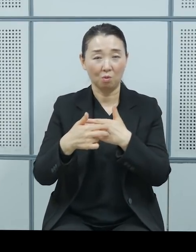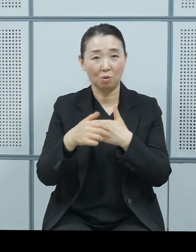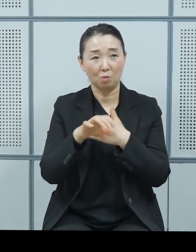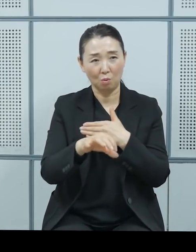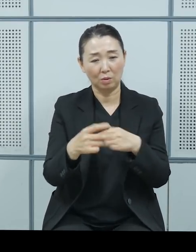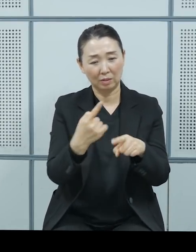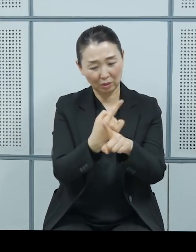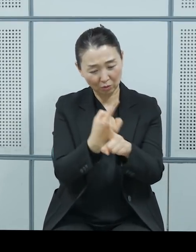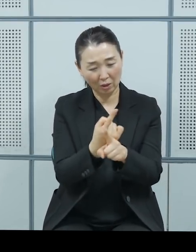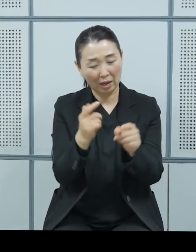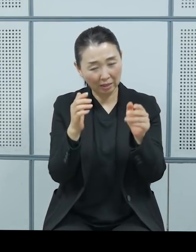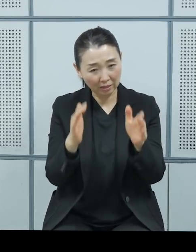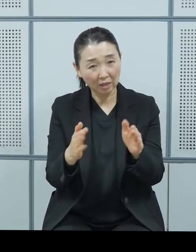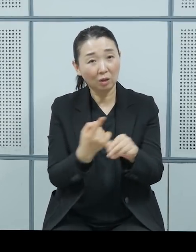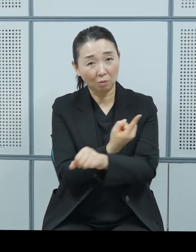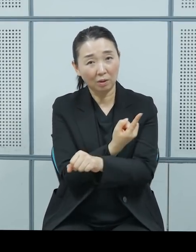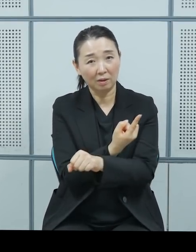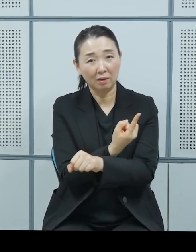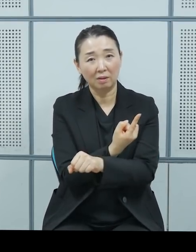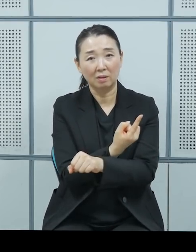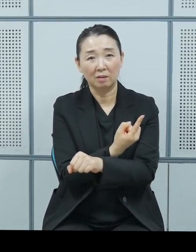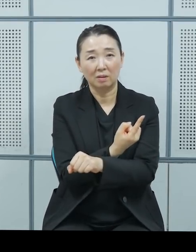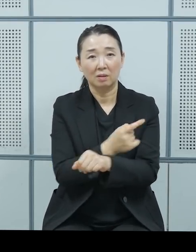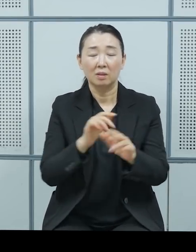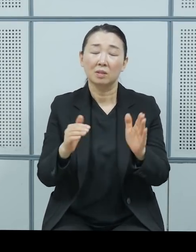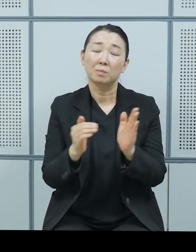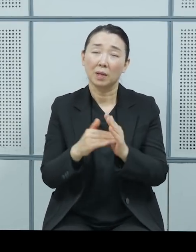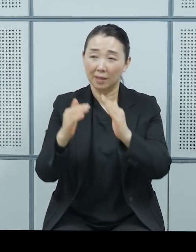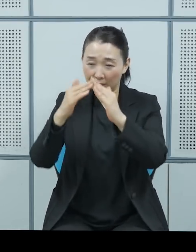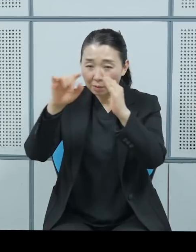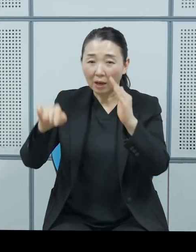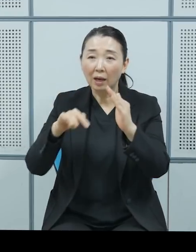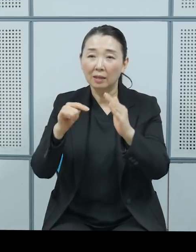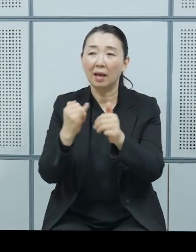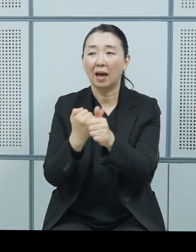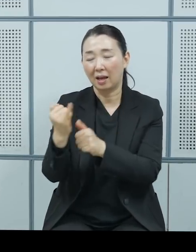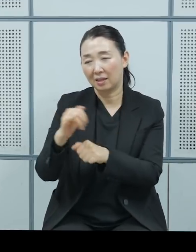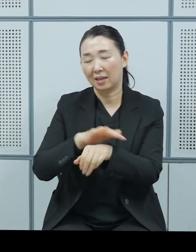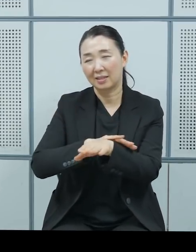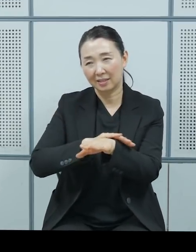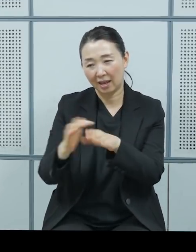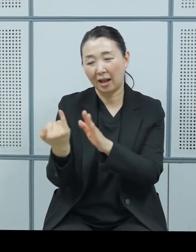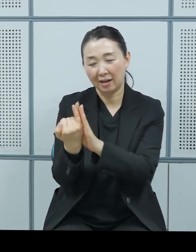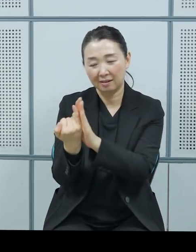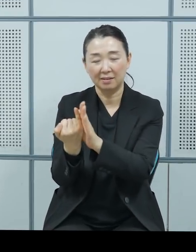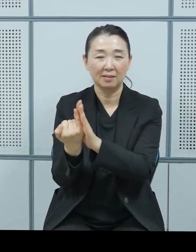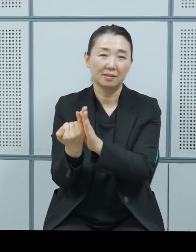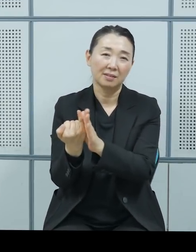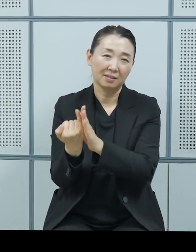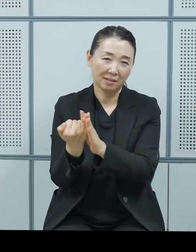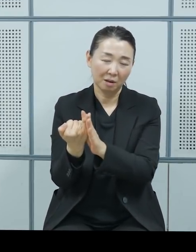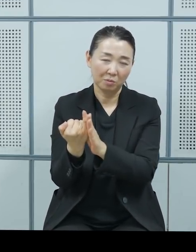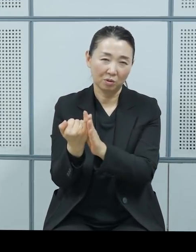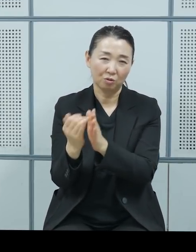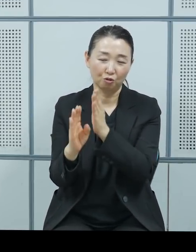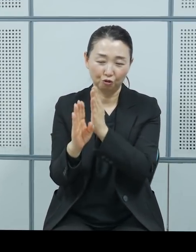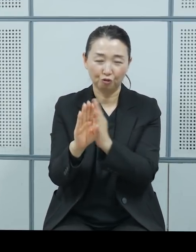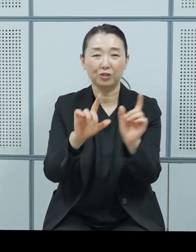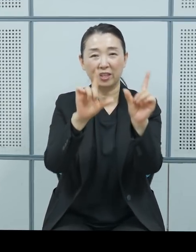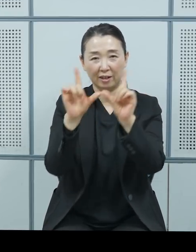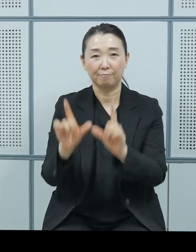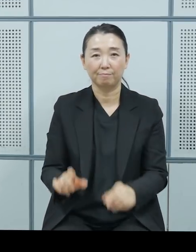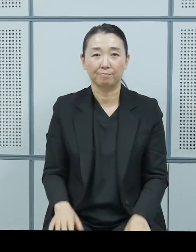병원에 그 치료하는 기간 외에는 지금까지 집에서 아내를 잘 간병하고 살아가고 있어요. 아니